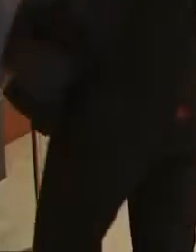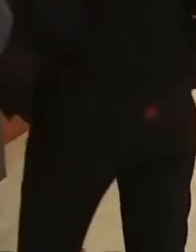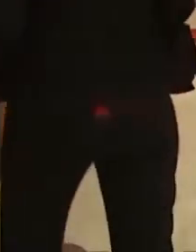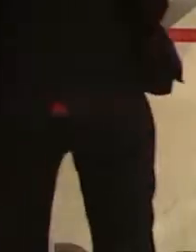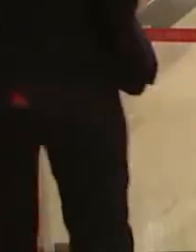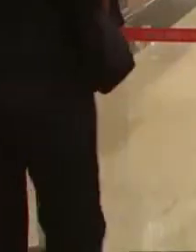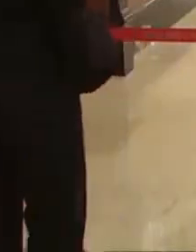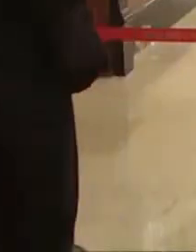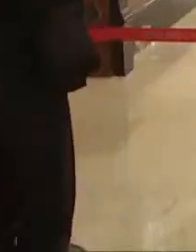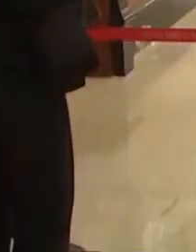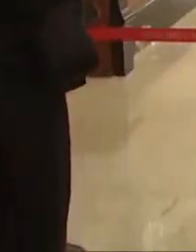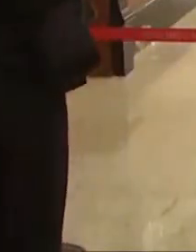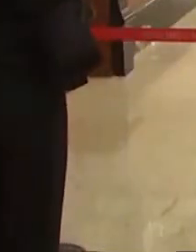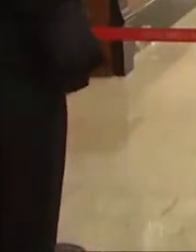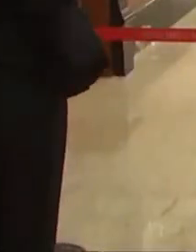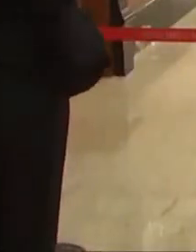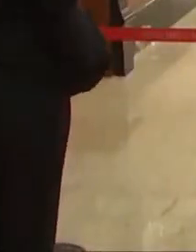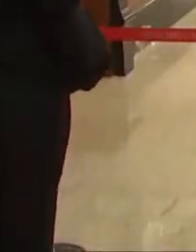hai hai